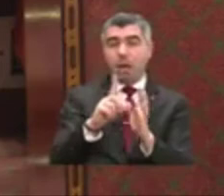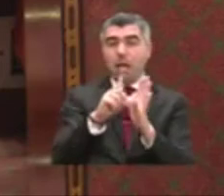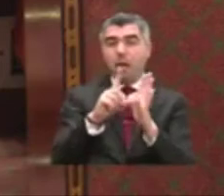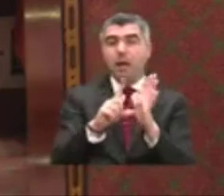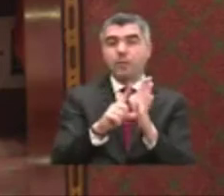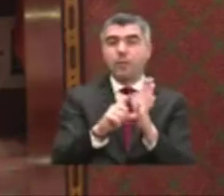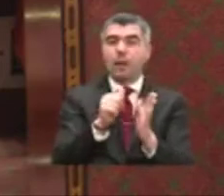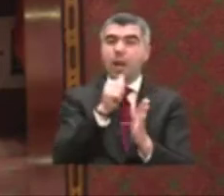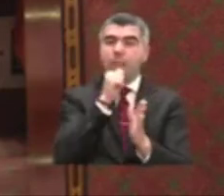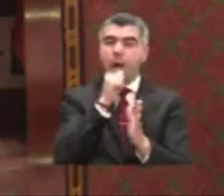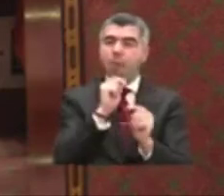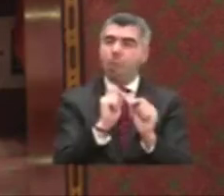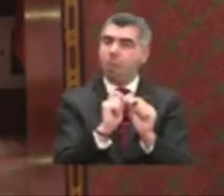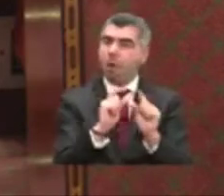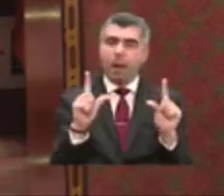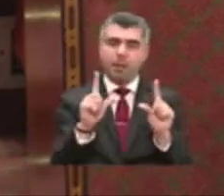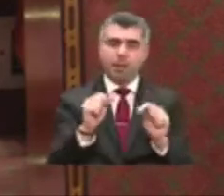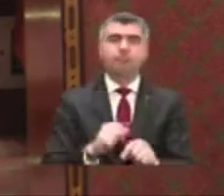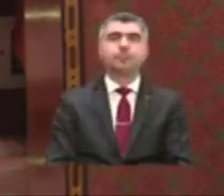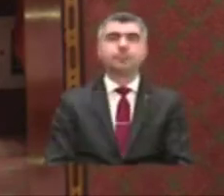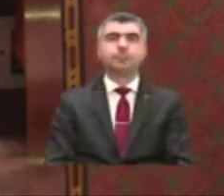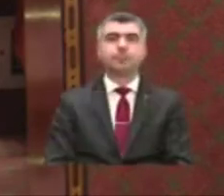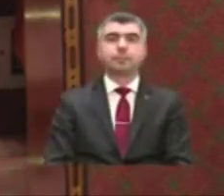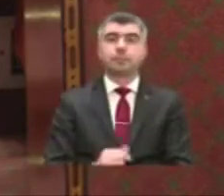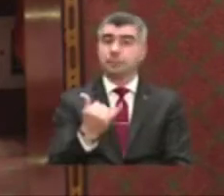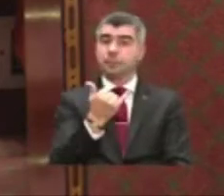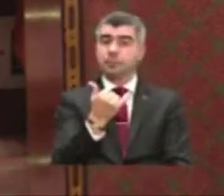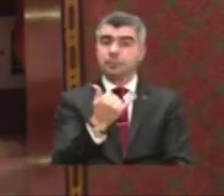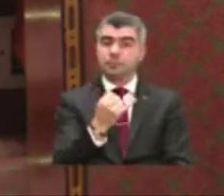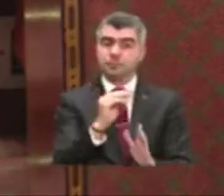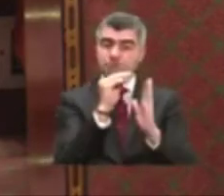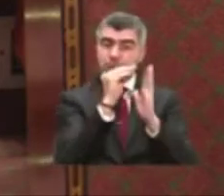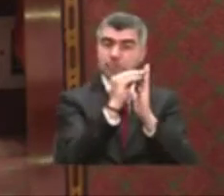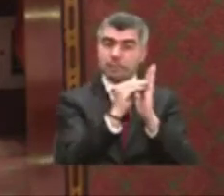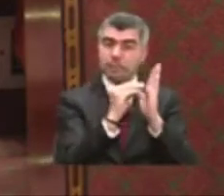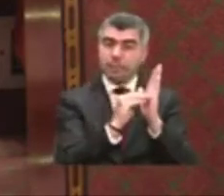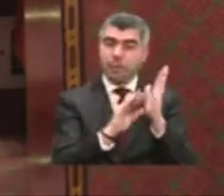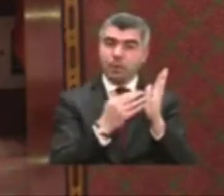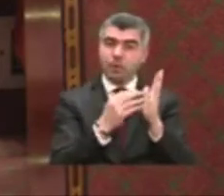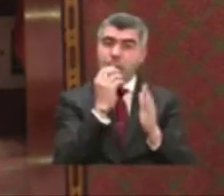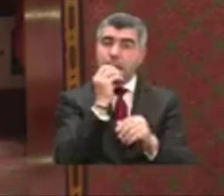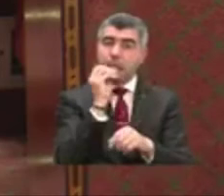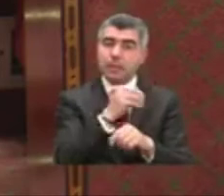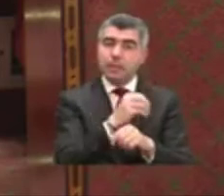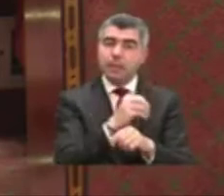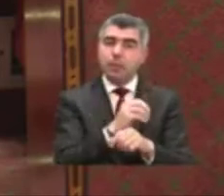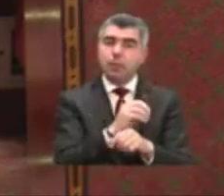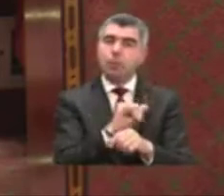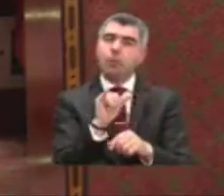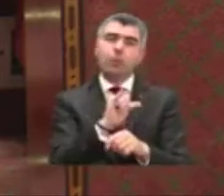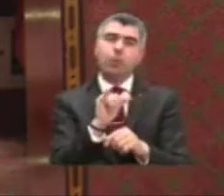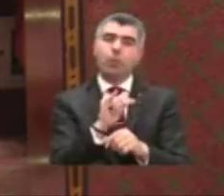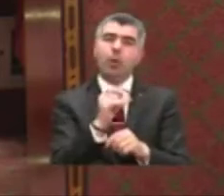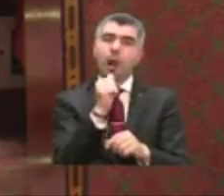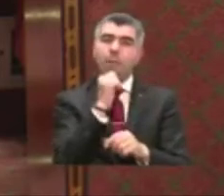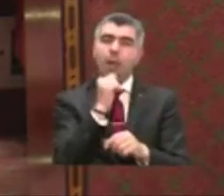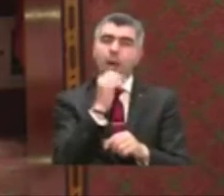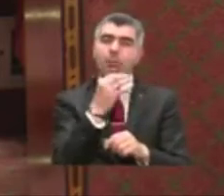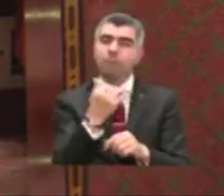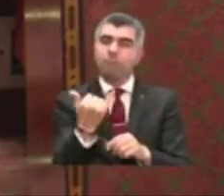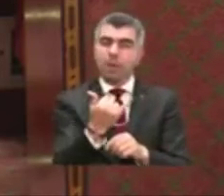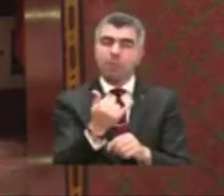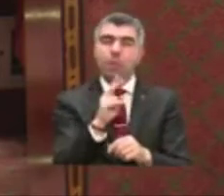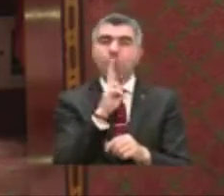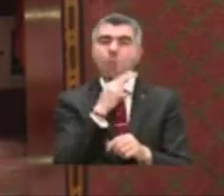في هذا الإطار وجاب واحد المبدأ اللي هو أساسي اللي هو الملوث المؤدي، وبالتالي